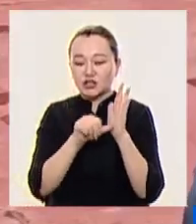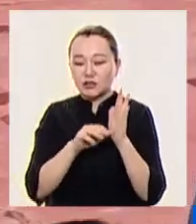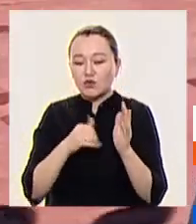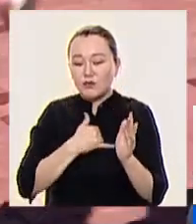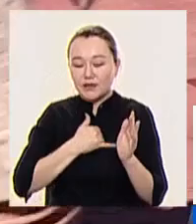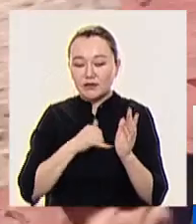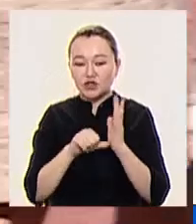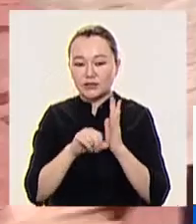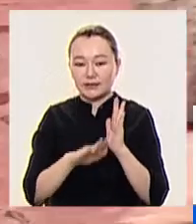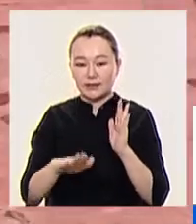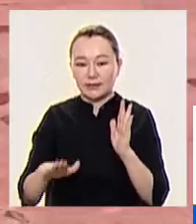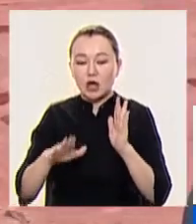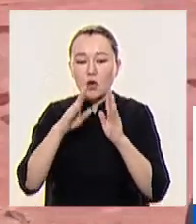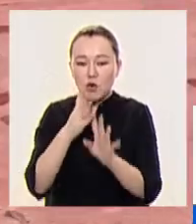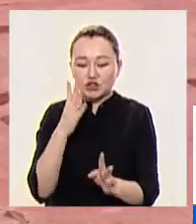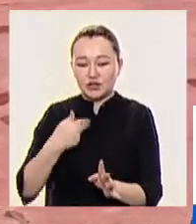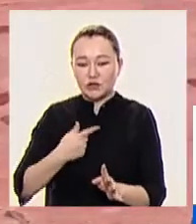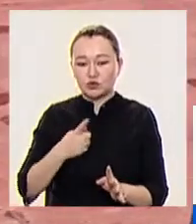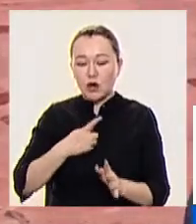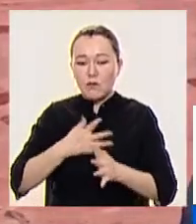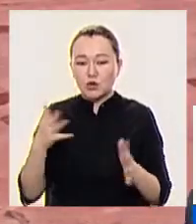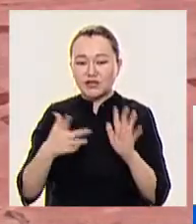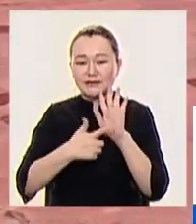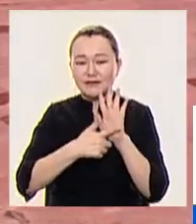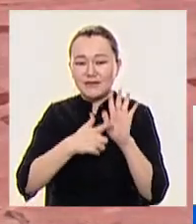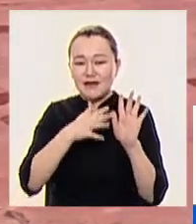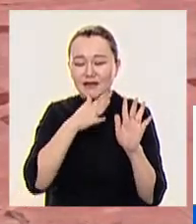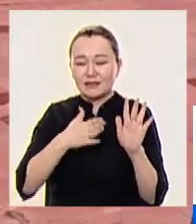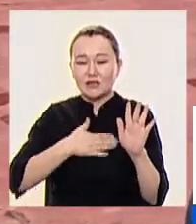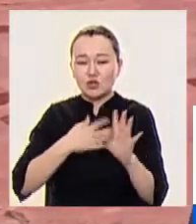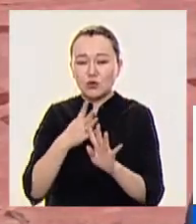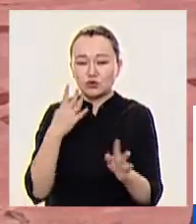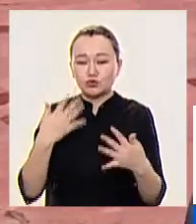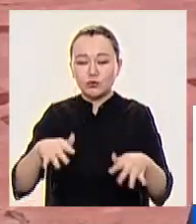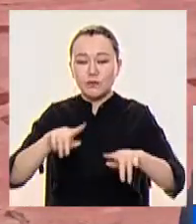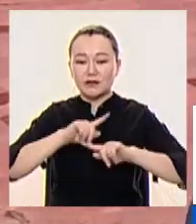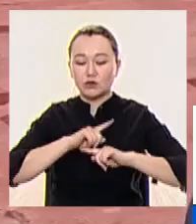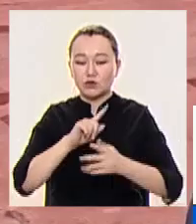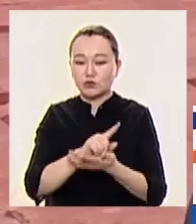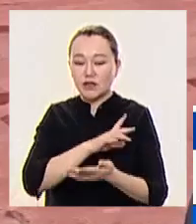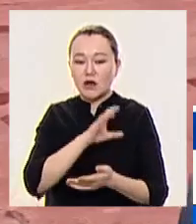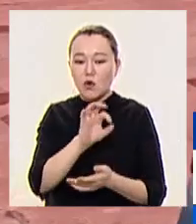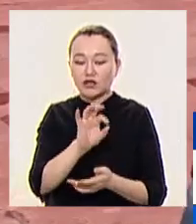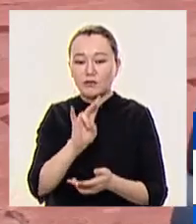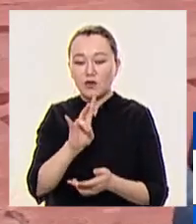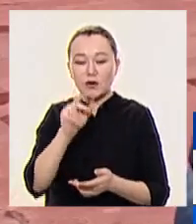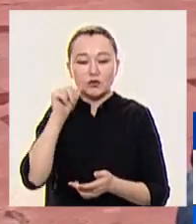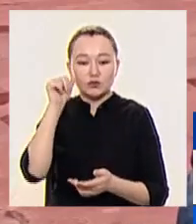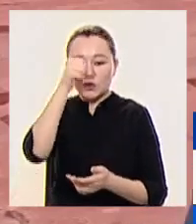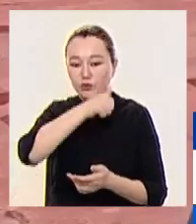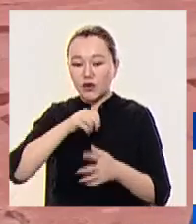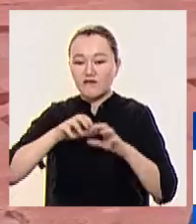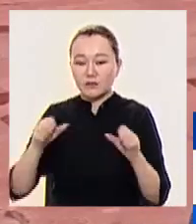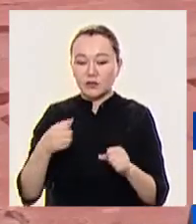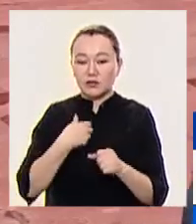У меня 6 детей. В очереди я стою больше 7 лет. Наша очередь уже подошла. Но с октября-ноября прошлого года чиновники